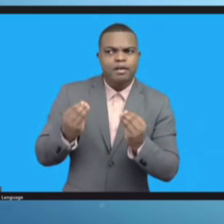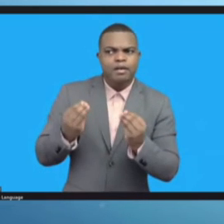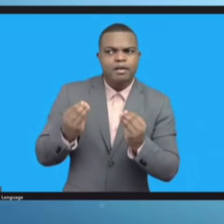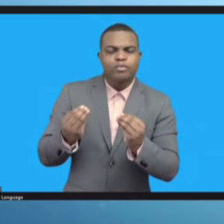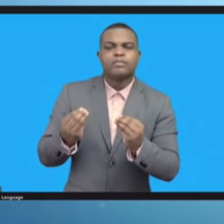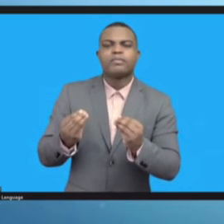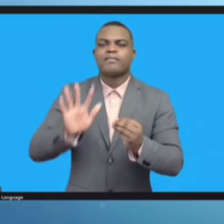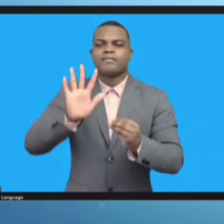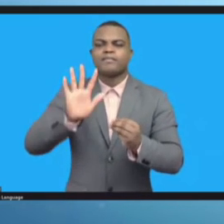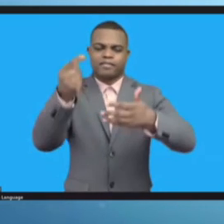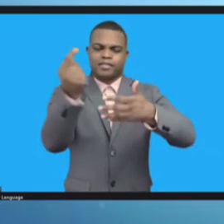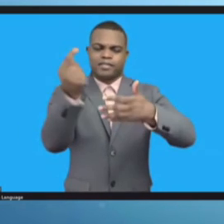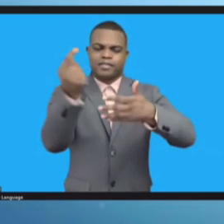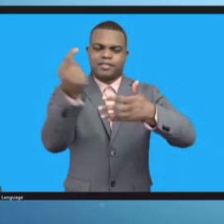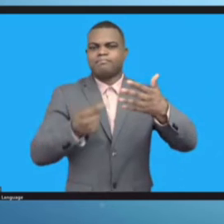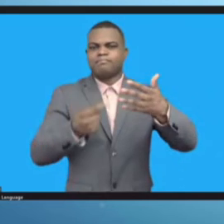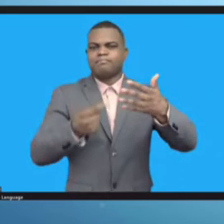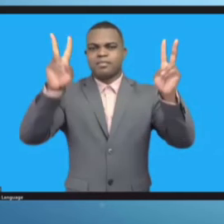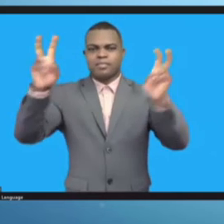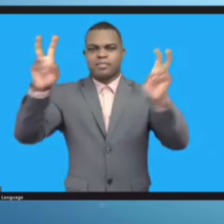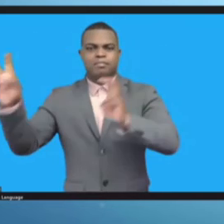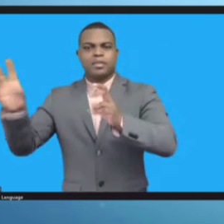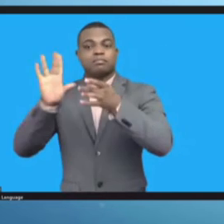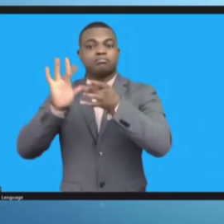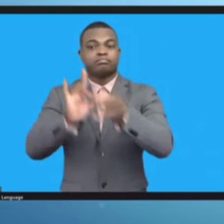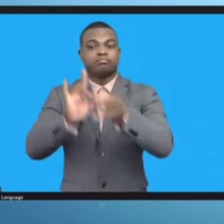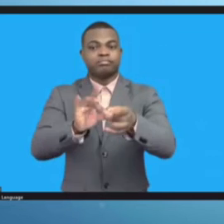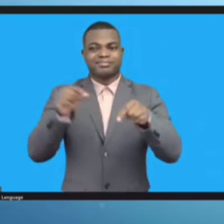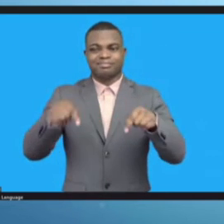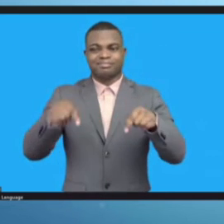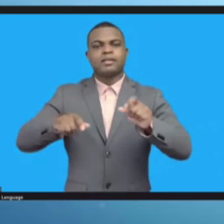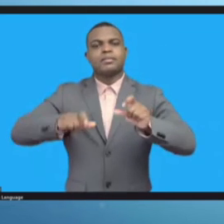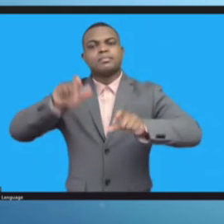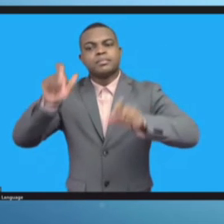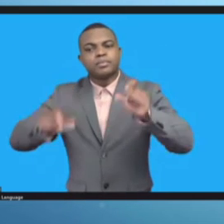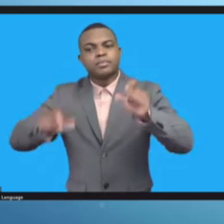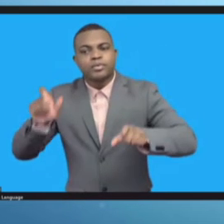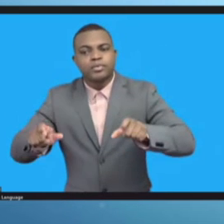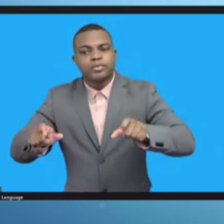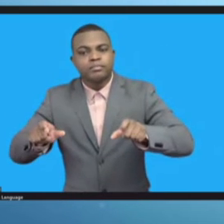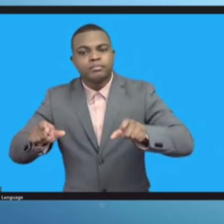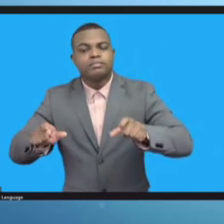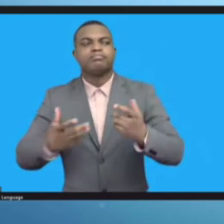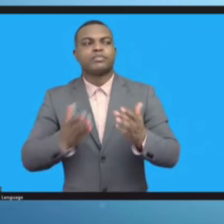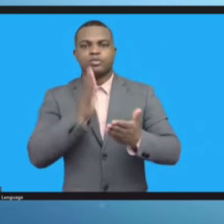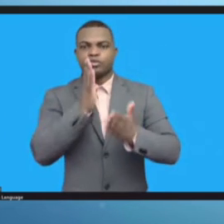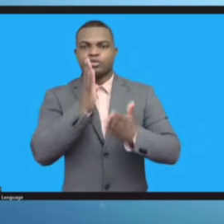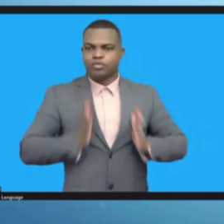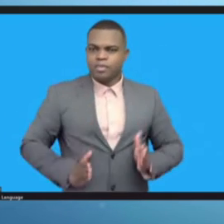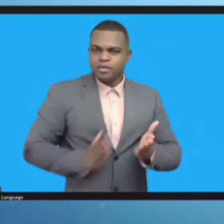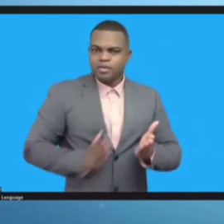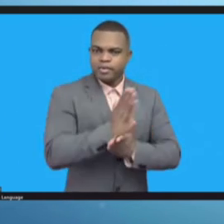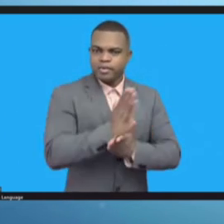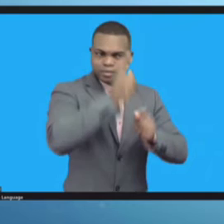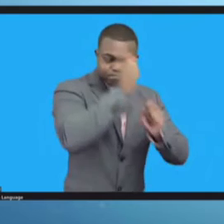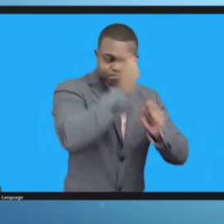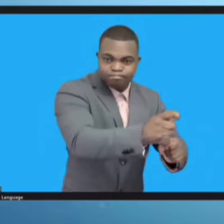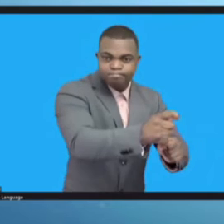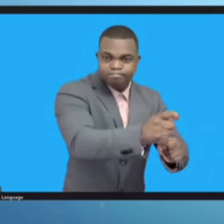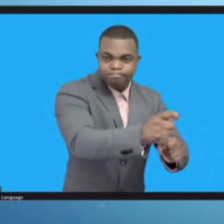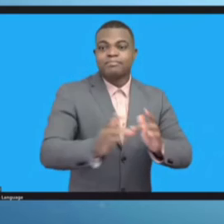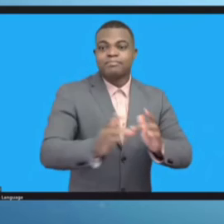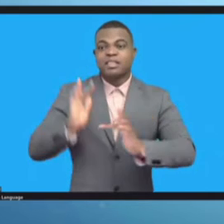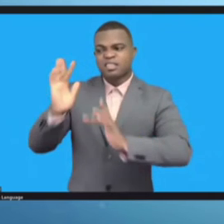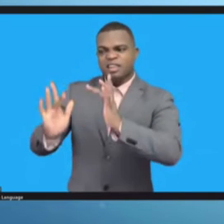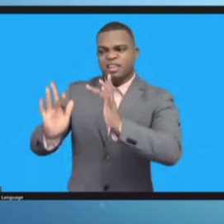创建了5个主题，联系所有的成员，保护人权，避免互联网碎